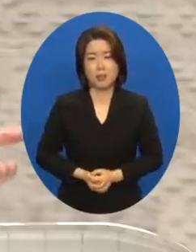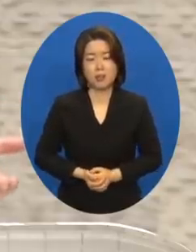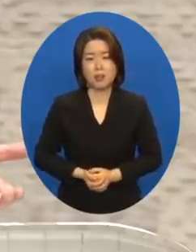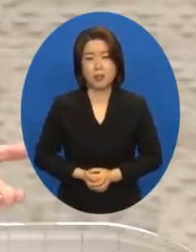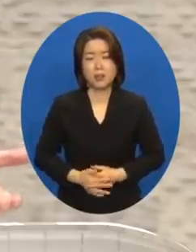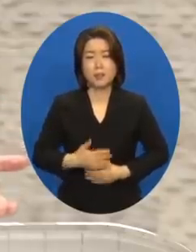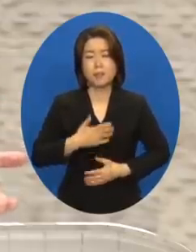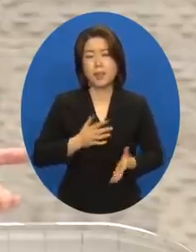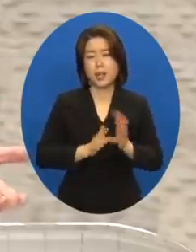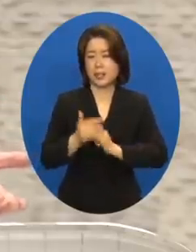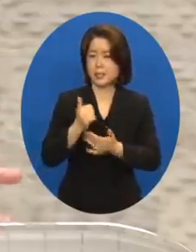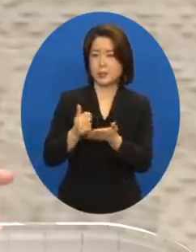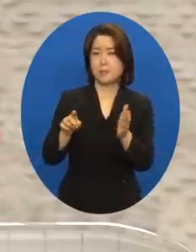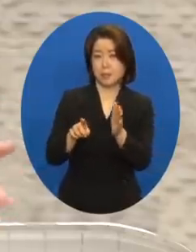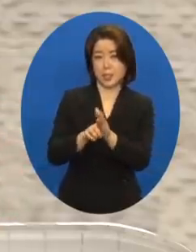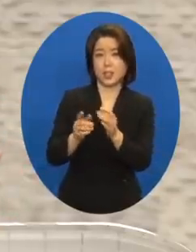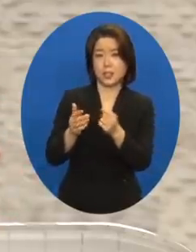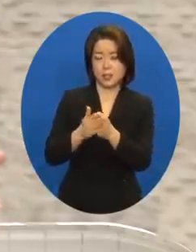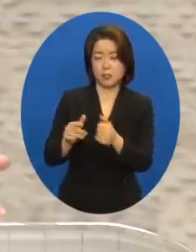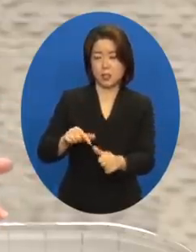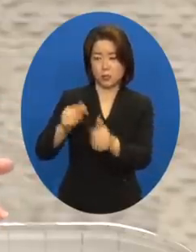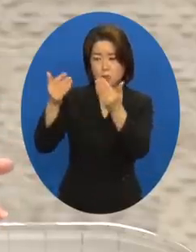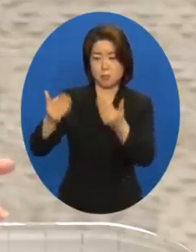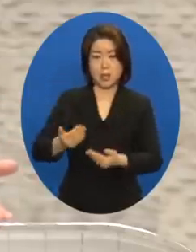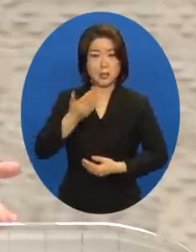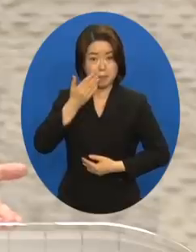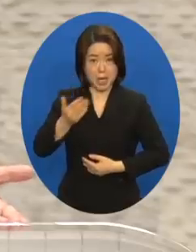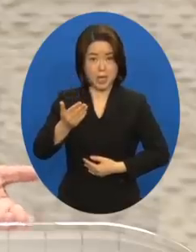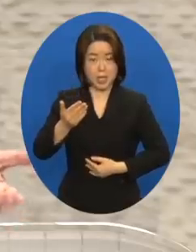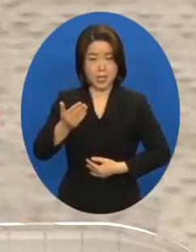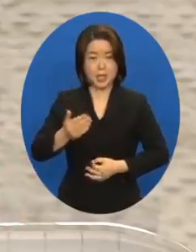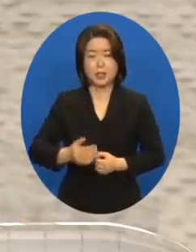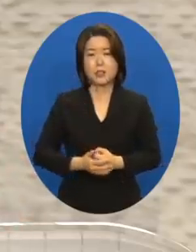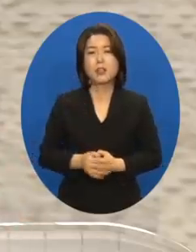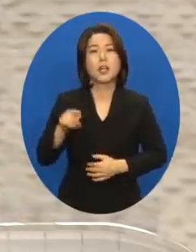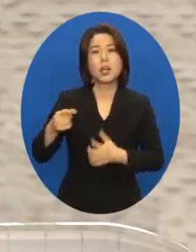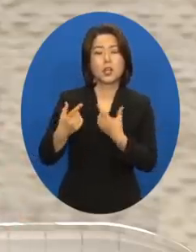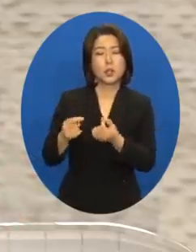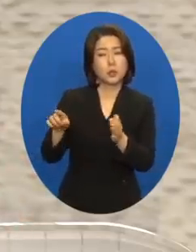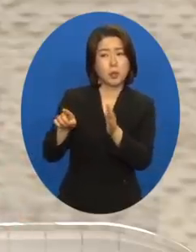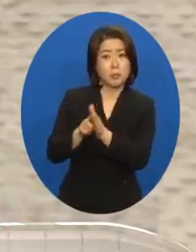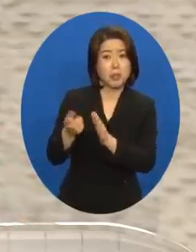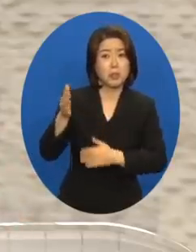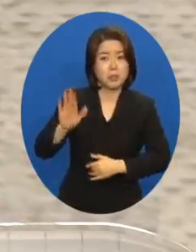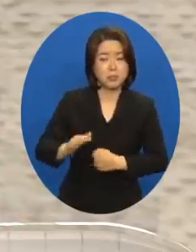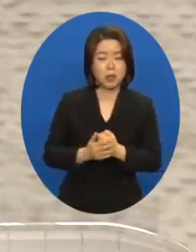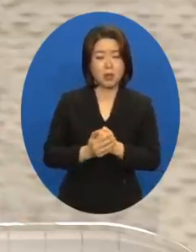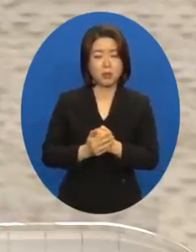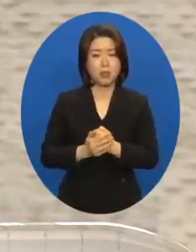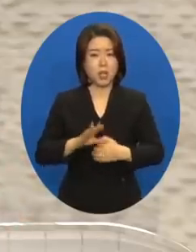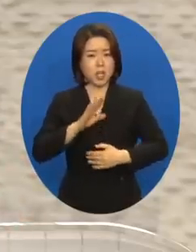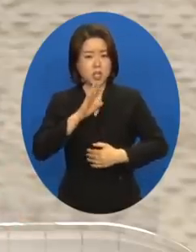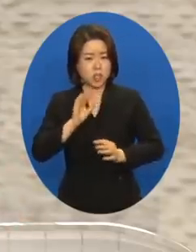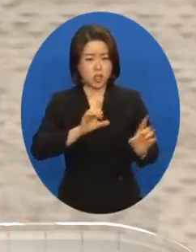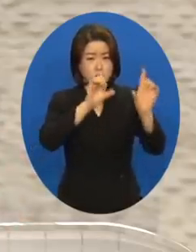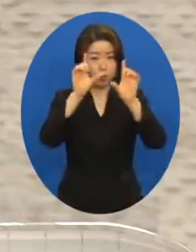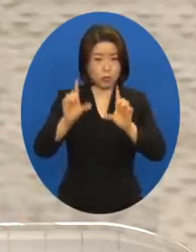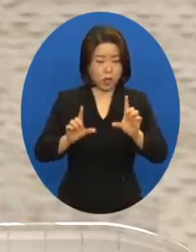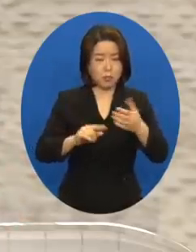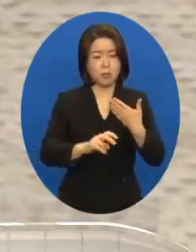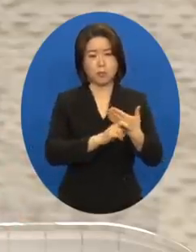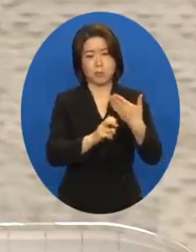나는 예수 믿어 쓰니까 나는 구원 받았어 그렇게 믿으면서도 실제로는 불법을 행하는